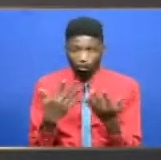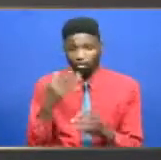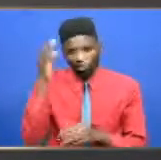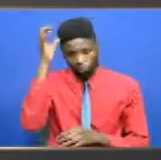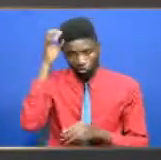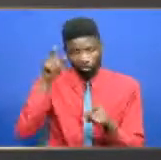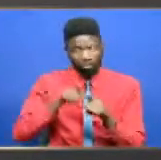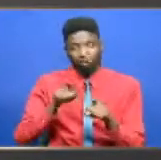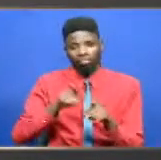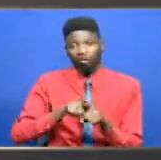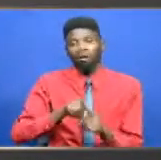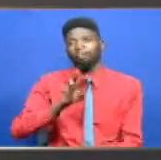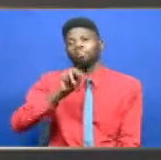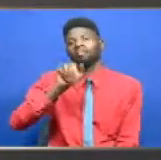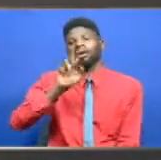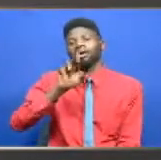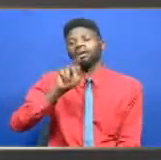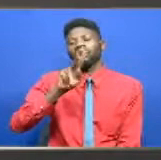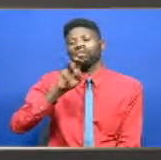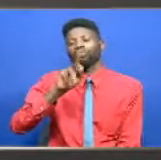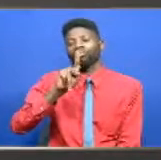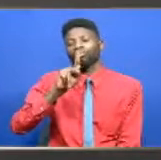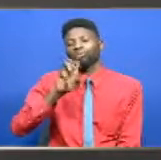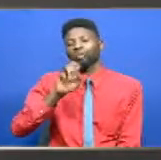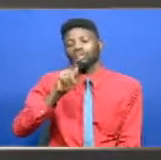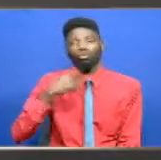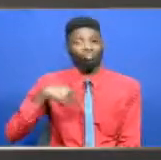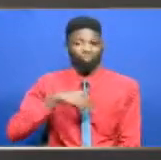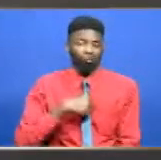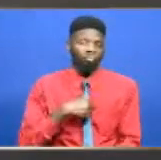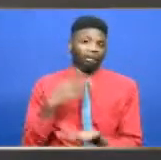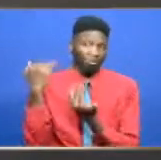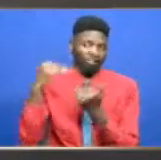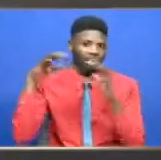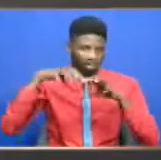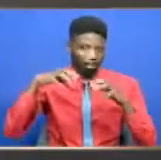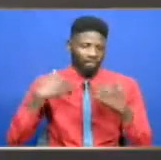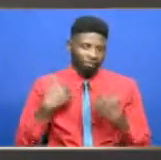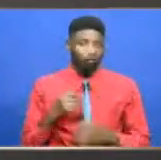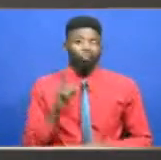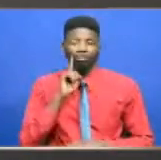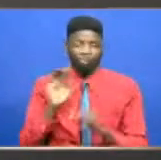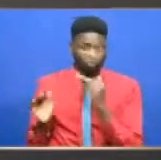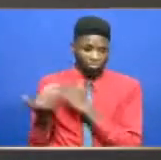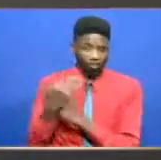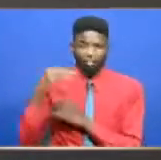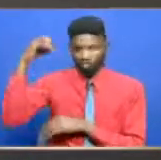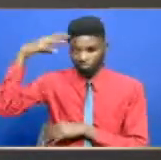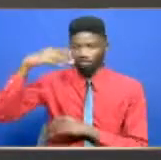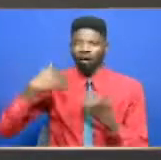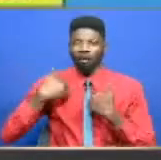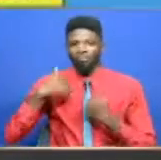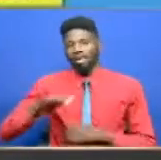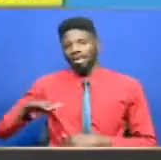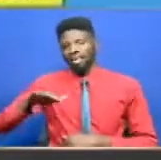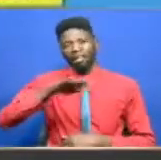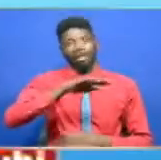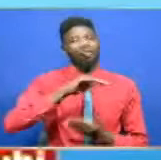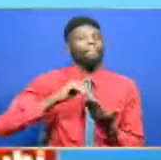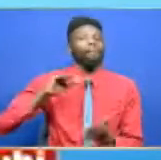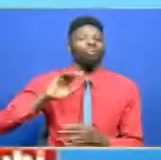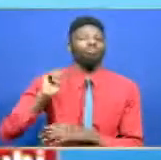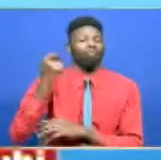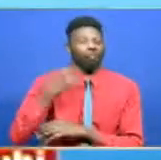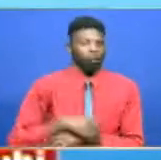ambapo tunatarajia mvua katika maeneo machache. Kesho asubuhi kutakuwa na vipindi vya jua katika maeneo mengi humu nchini isipokuwa katika